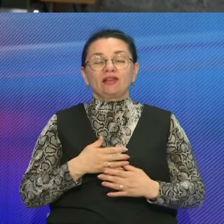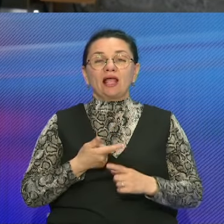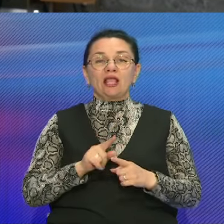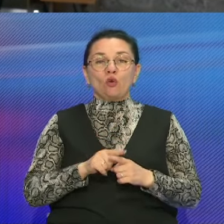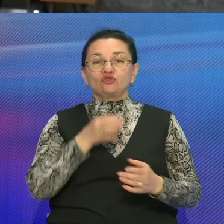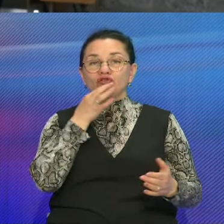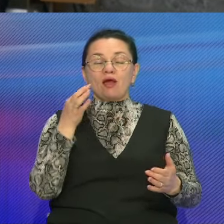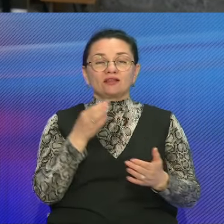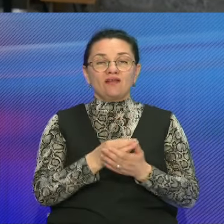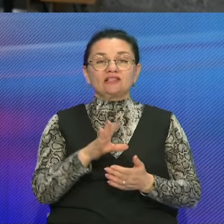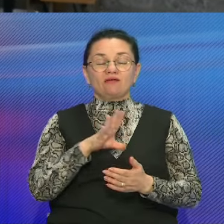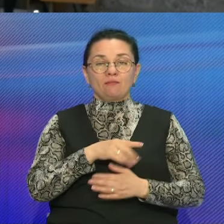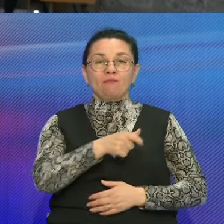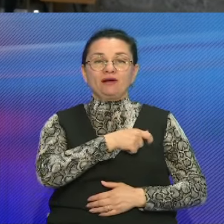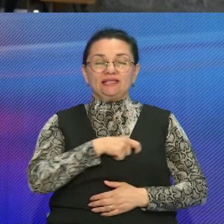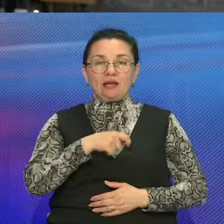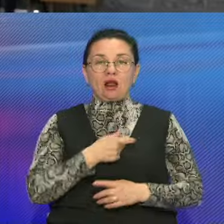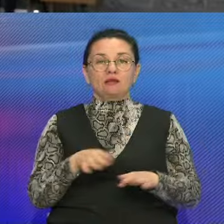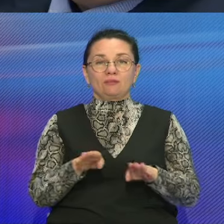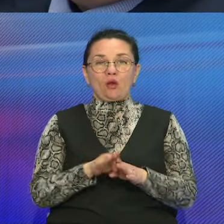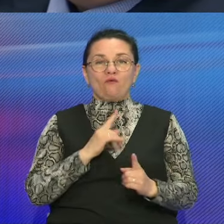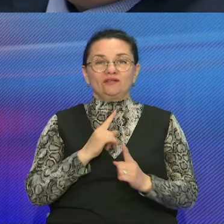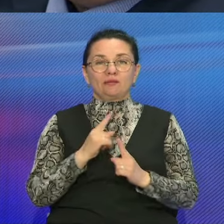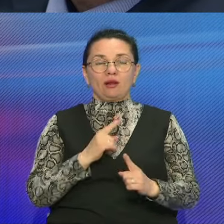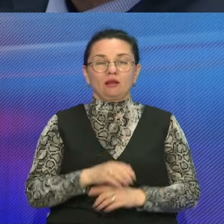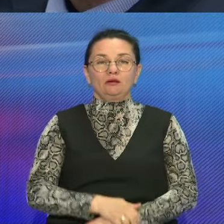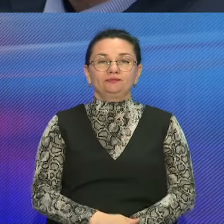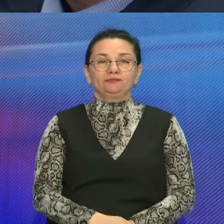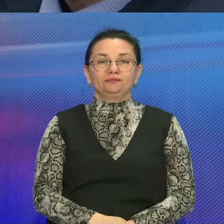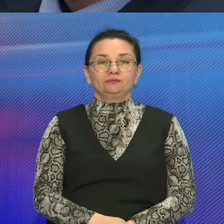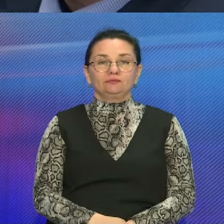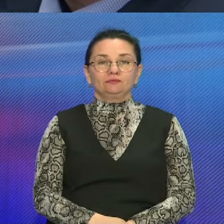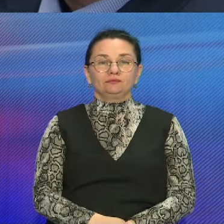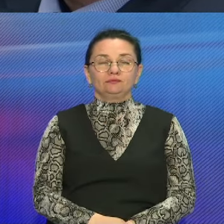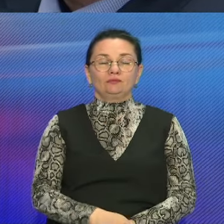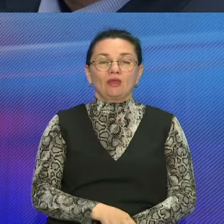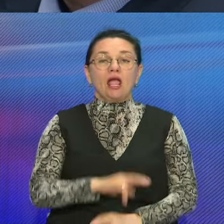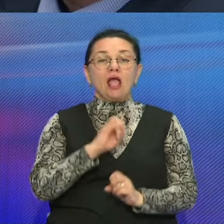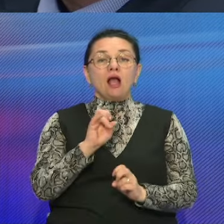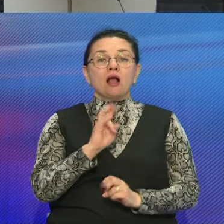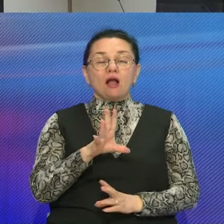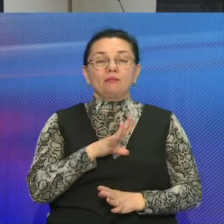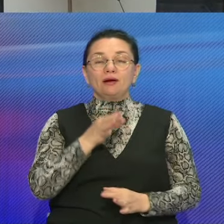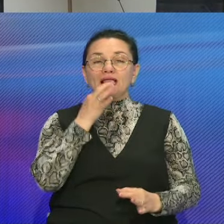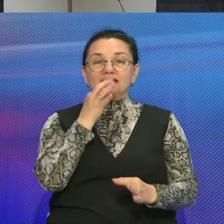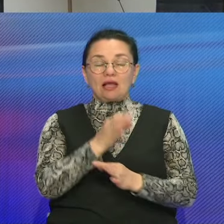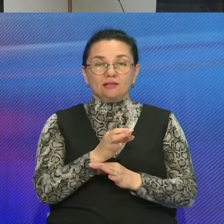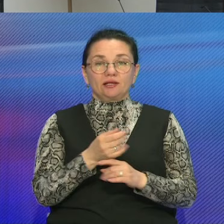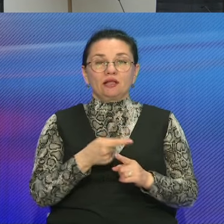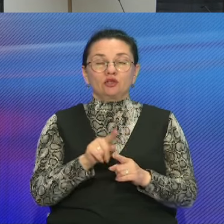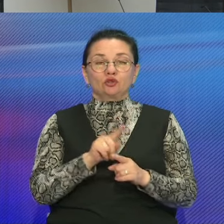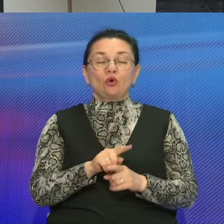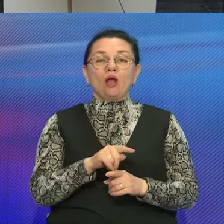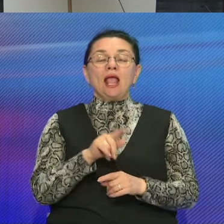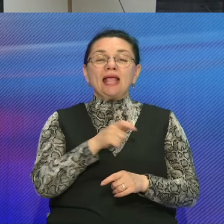ответственно быть делегатом Беларусского народного собрания. Як прогучало на сесії, з загальної кількості